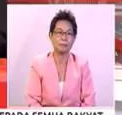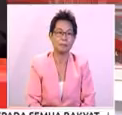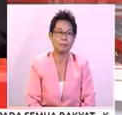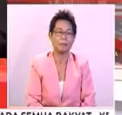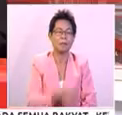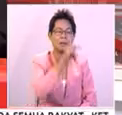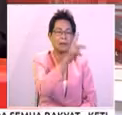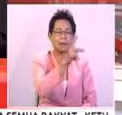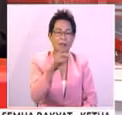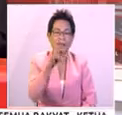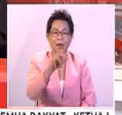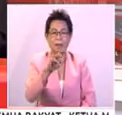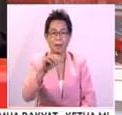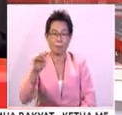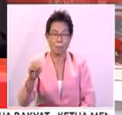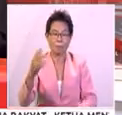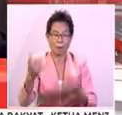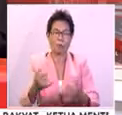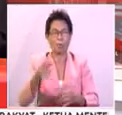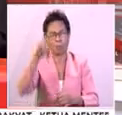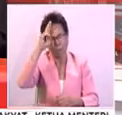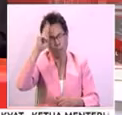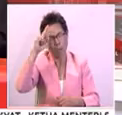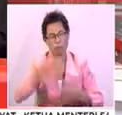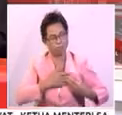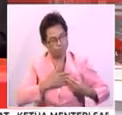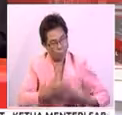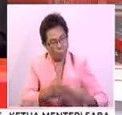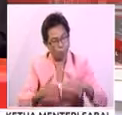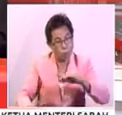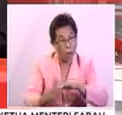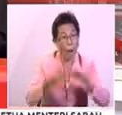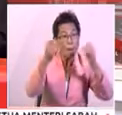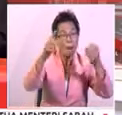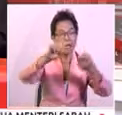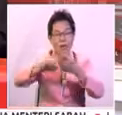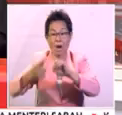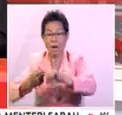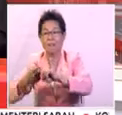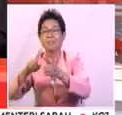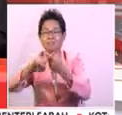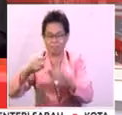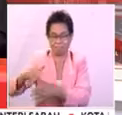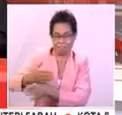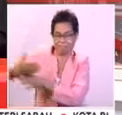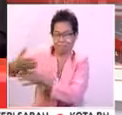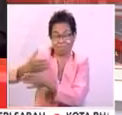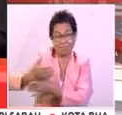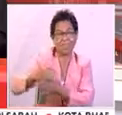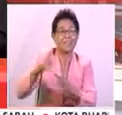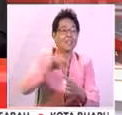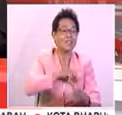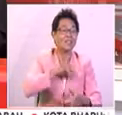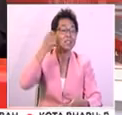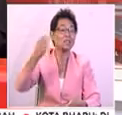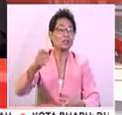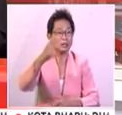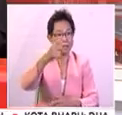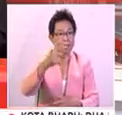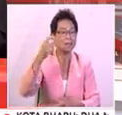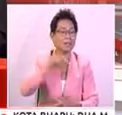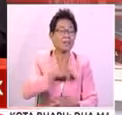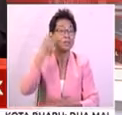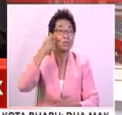Kementerian Komunikasi dan Multimedia sentiasa komited dalam mewujudkan lebih banyak rakan strategik. Ketua Setiausahanya Datuk Suriani